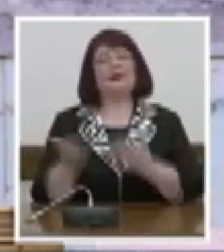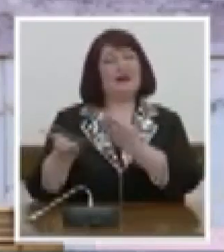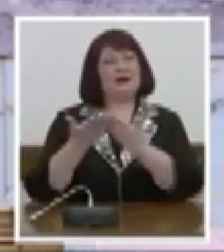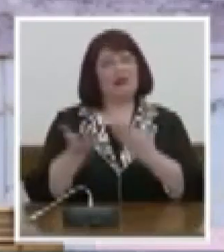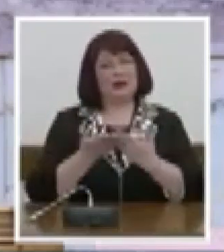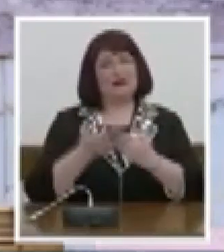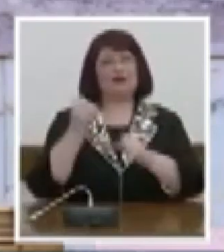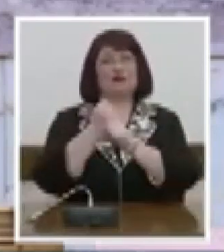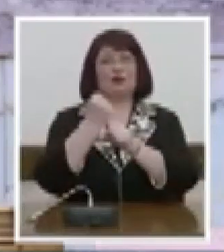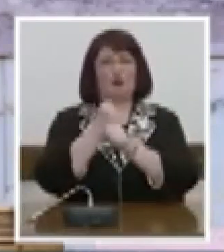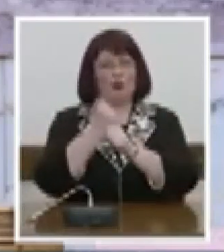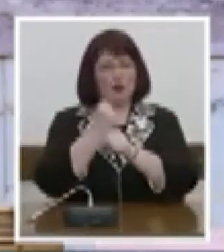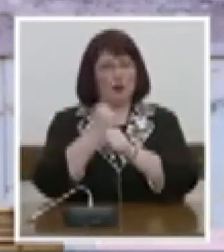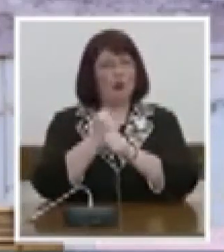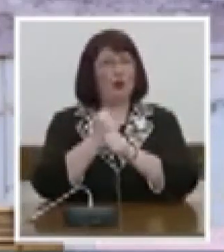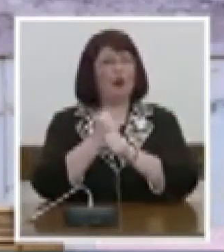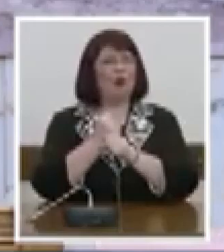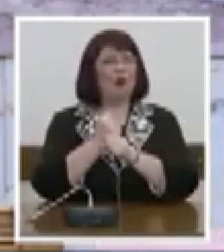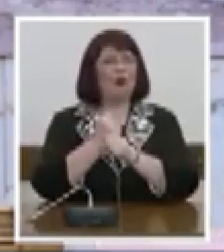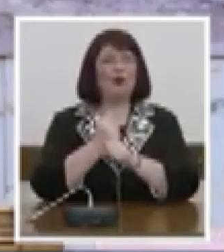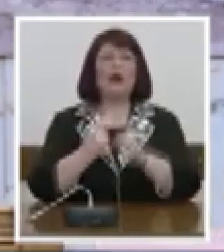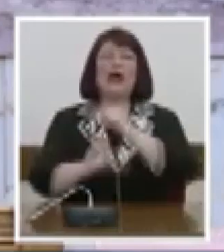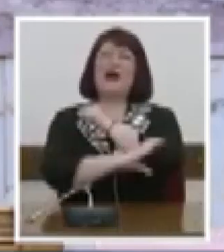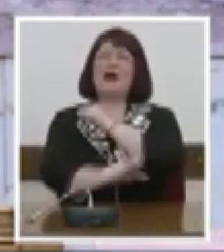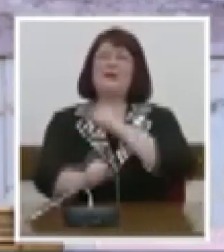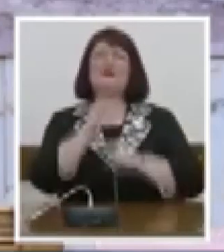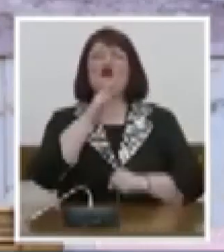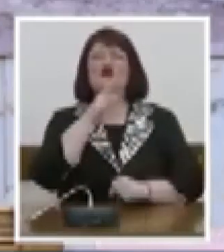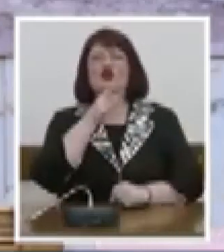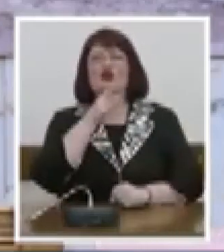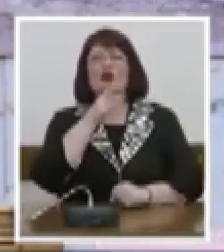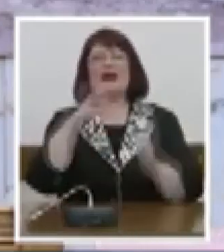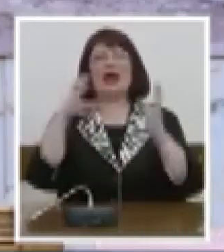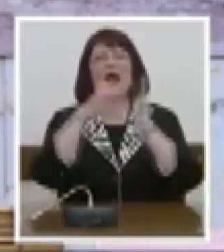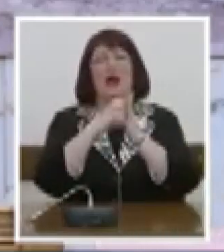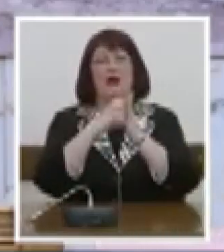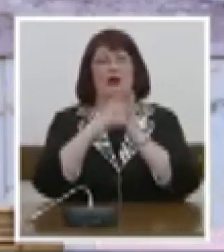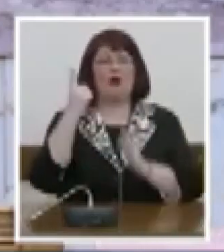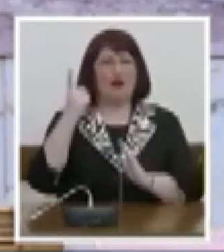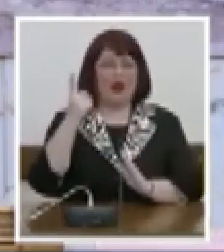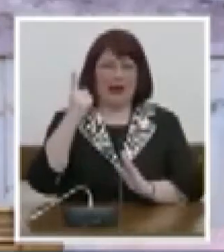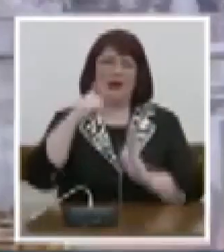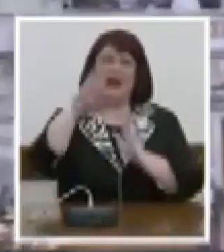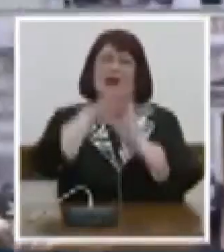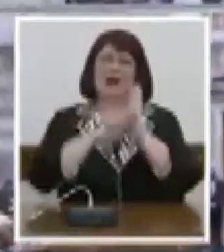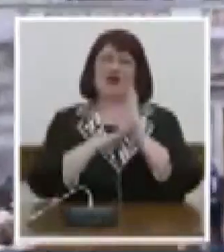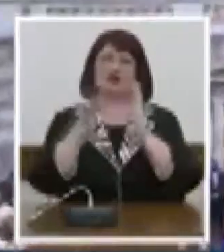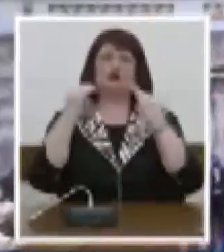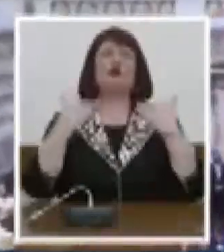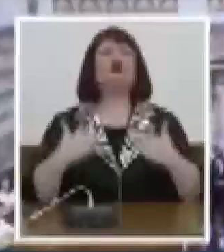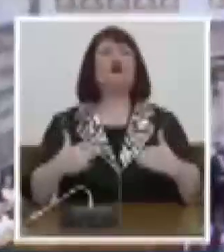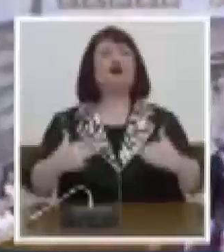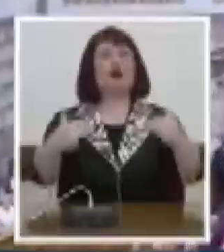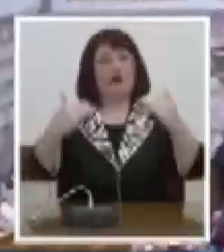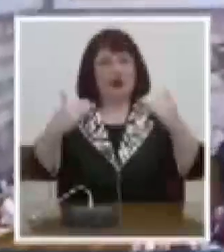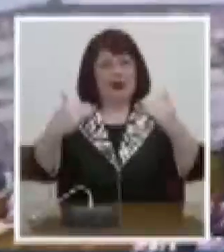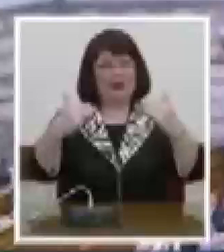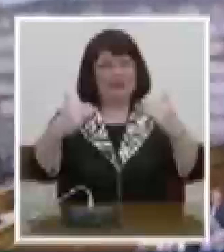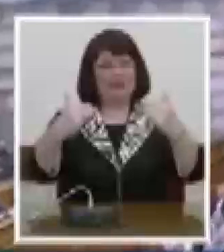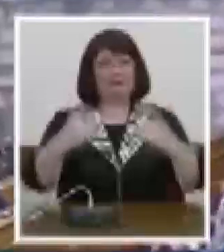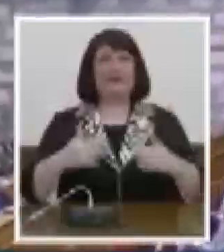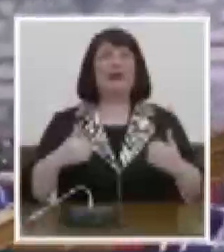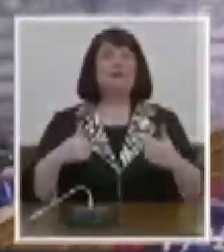ως προσωρινή γραμματής, σύμφωνα με το άρθρο 1 του κανονισμού της Βουλής, οι νεότεροι σε